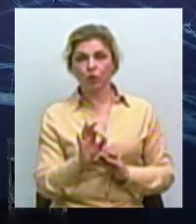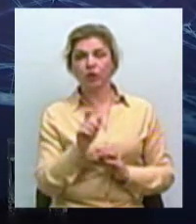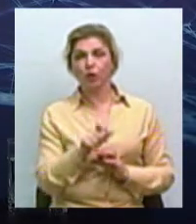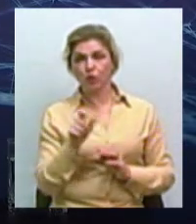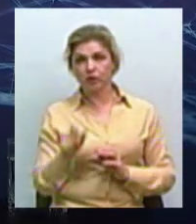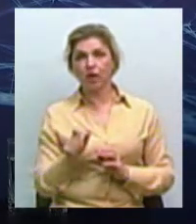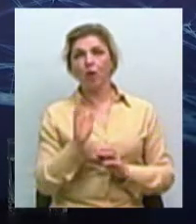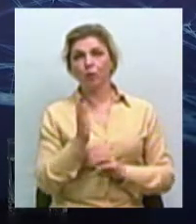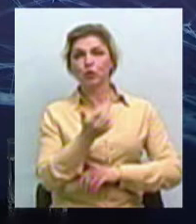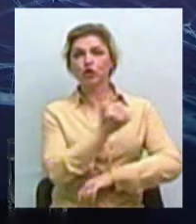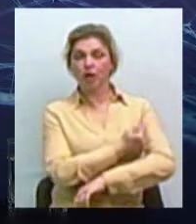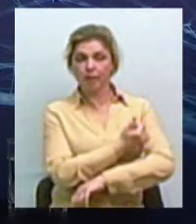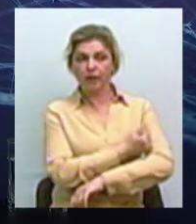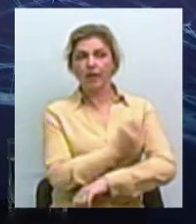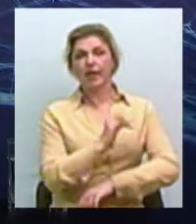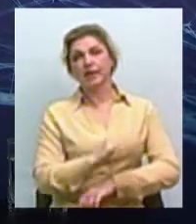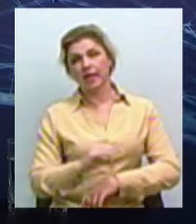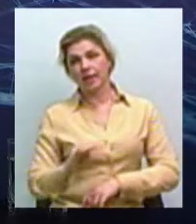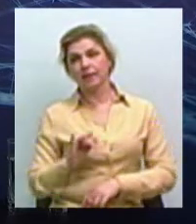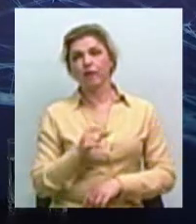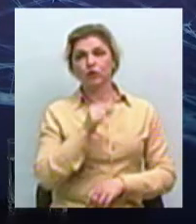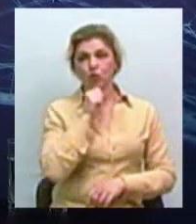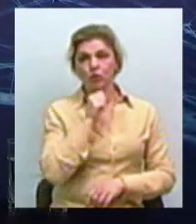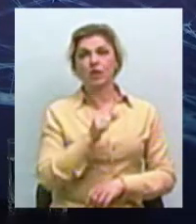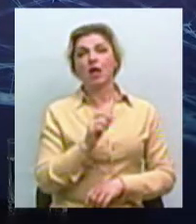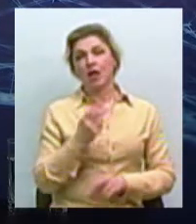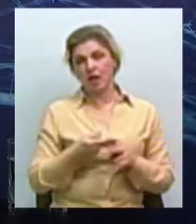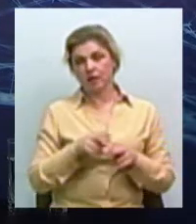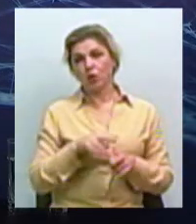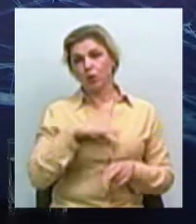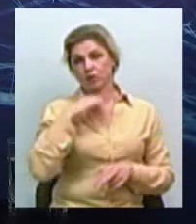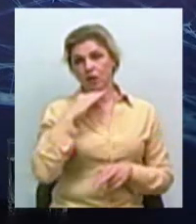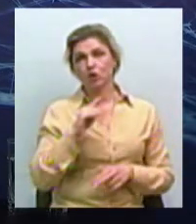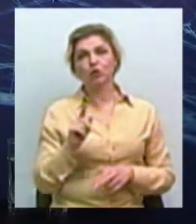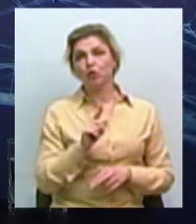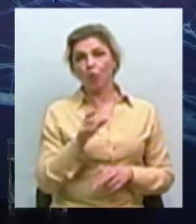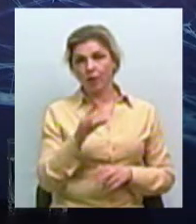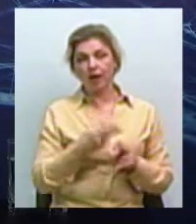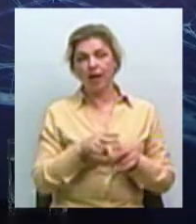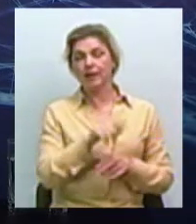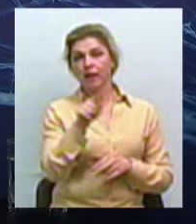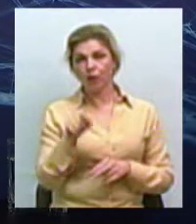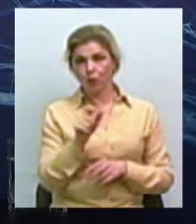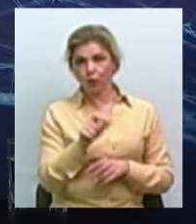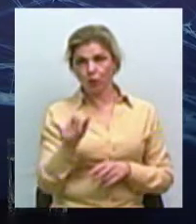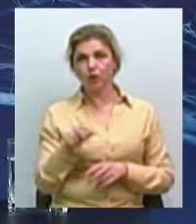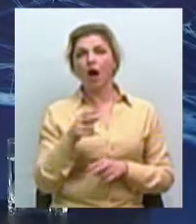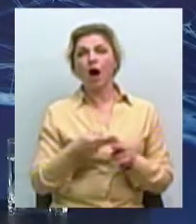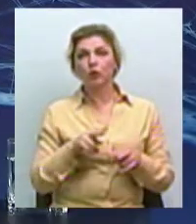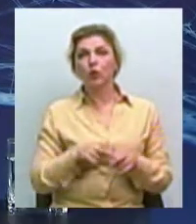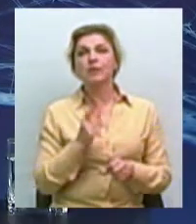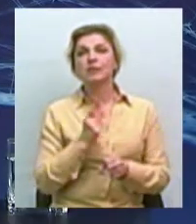буде щеплювально, це і дитяче, і доросле населення, цього буде достатньо, щоб оті люди, яким по медичним